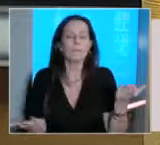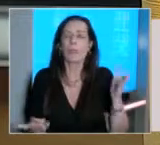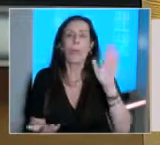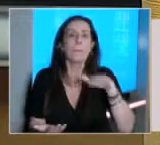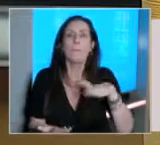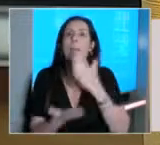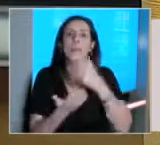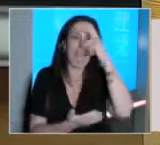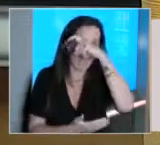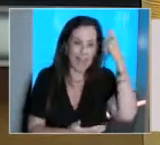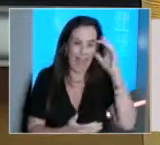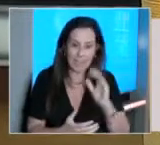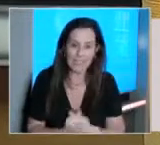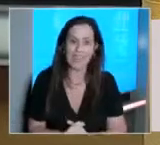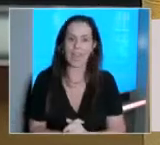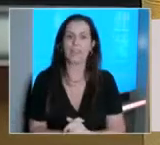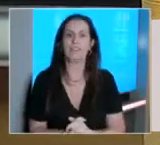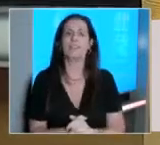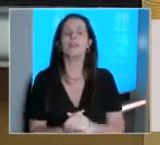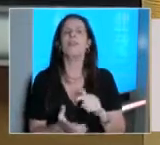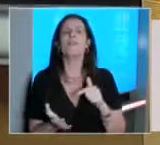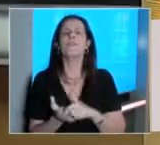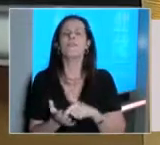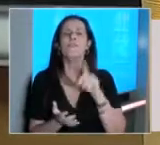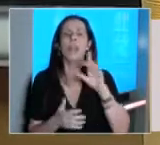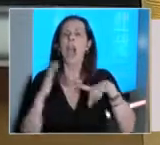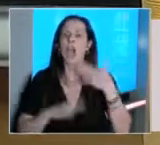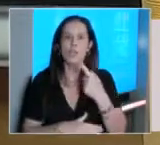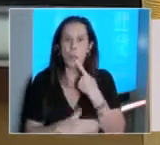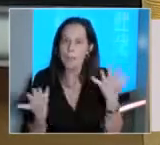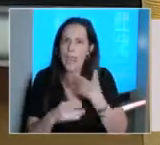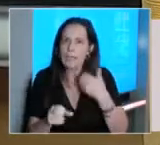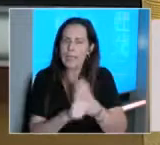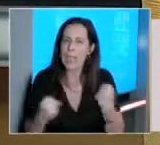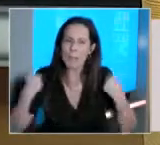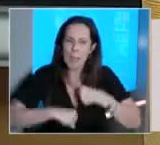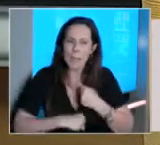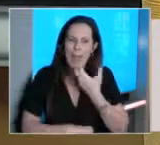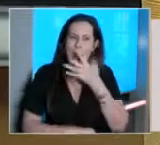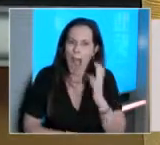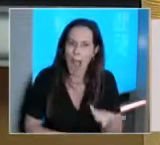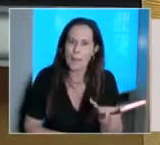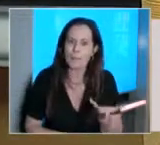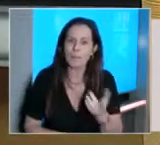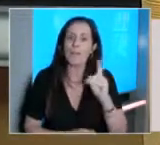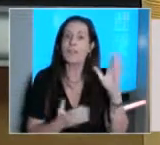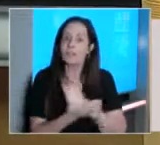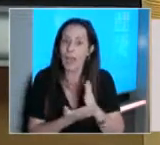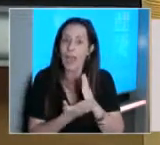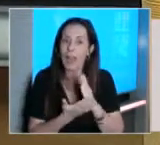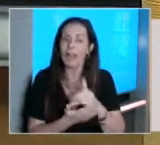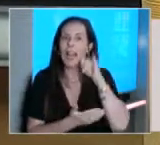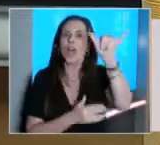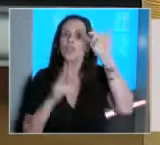שרב בחלון ראווה בתל אביב, ואז אומרת, מה אני אעשה עם המעיל הזה? חם פה. ואז היא מחליטה